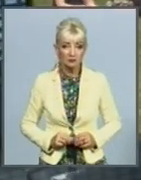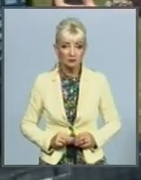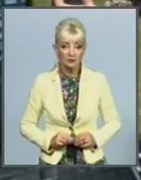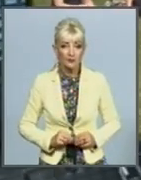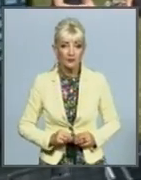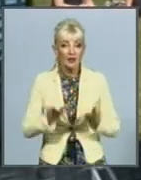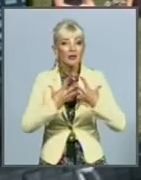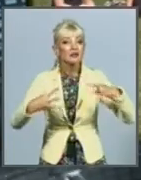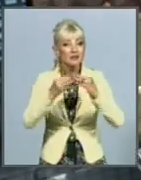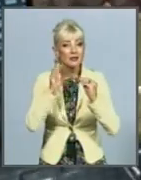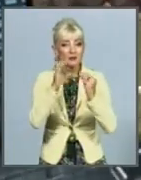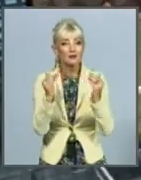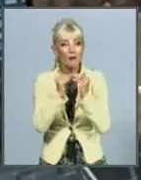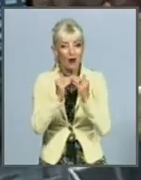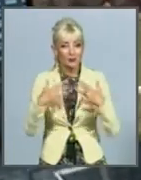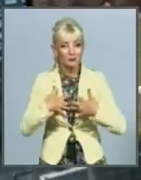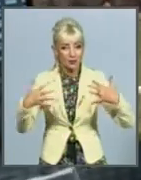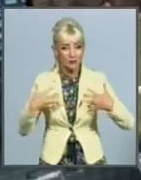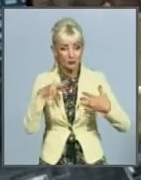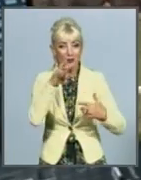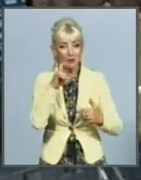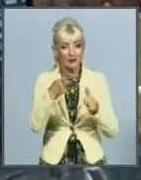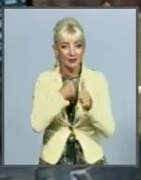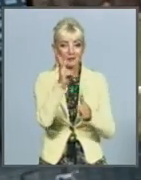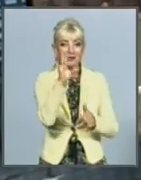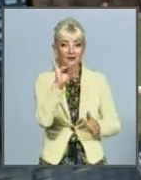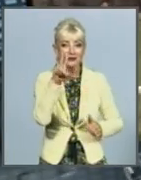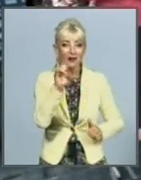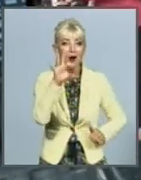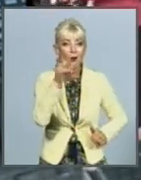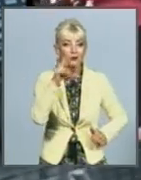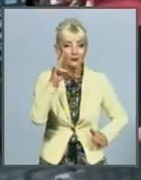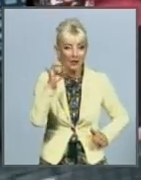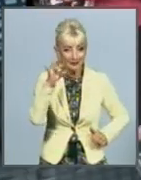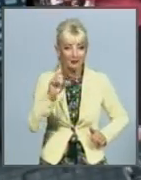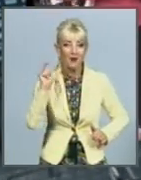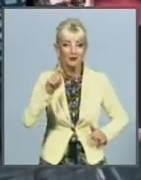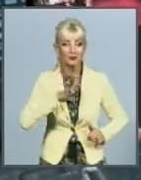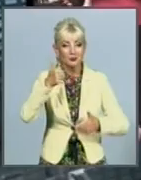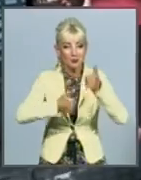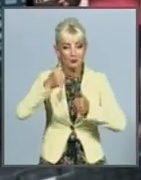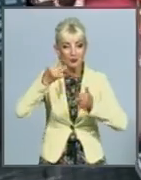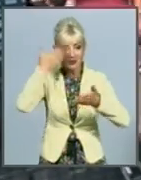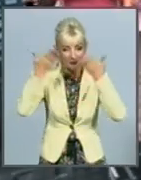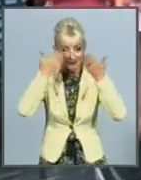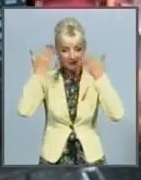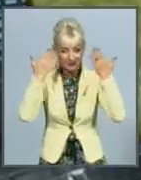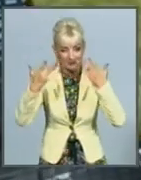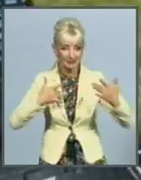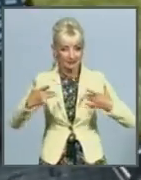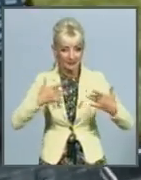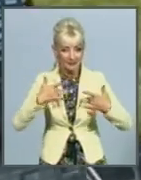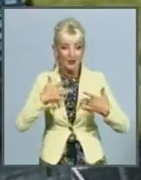Цілими родинами з домашніми улюбленцями у парку імені Квітки Основ'яненко вікенд був із конкурсами та розважальною шоу-програмою.